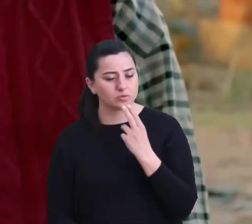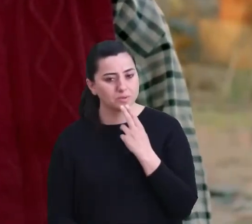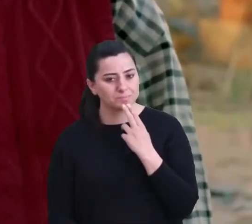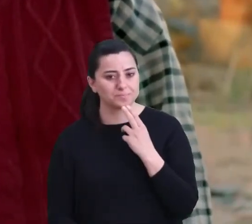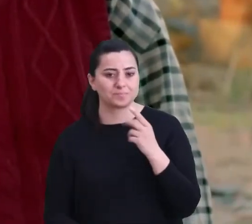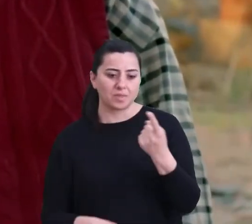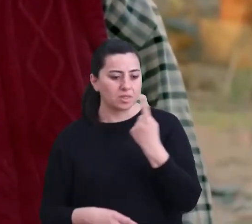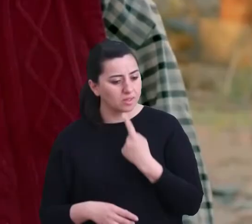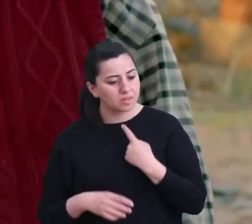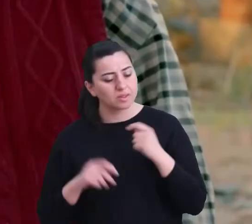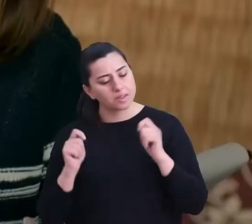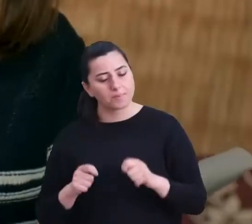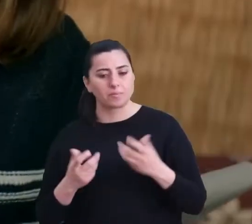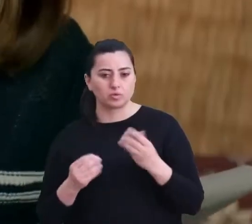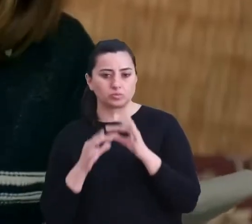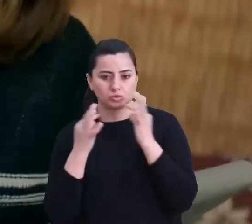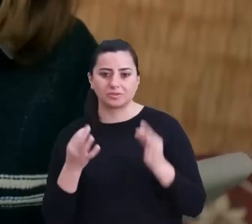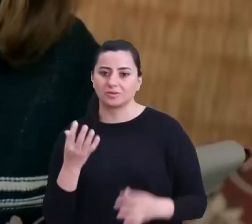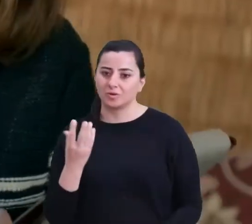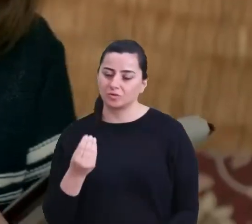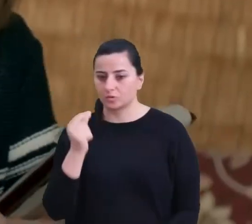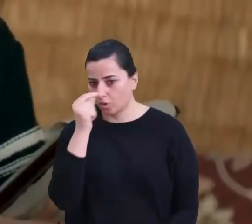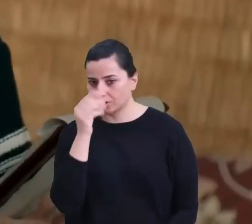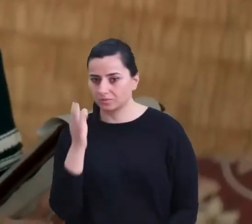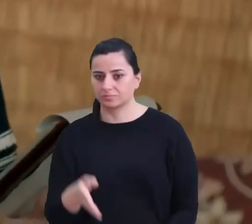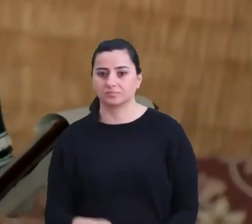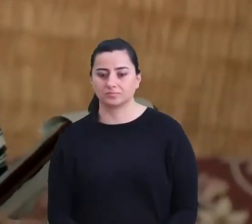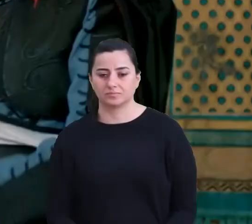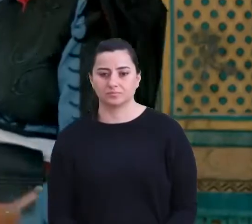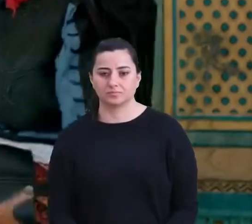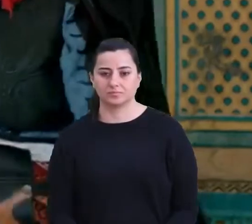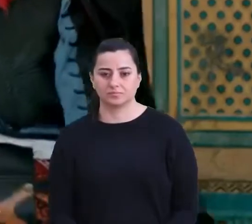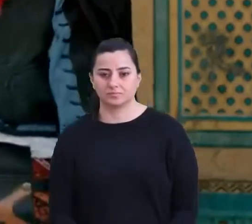tarif ettiğin gibi yapalım. Bize müsaade. Tamam hadi, kolay gelsin.